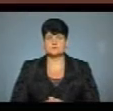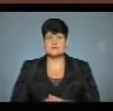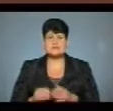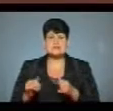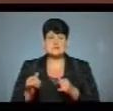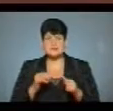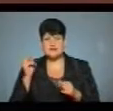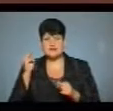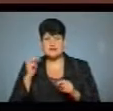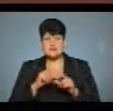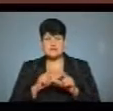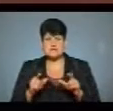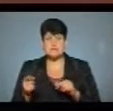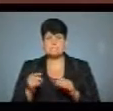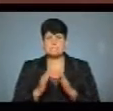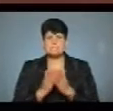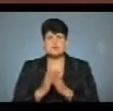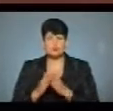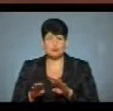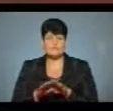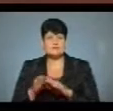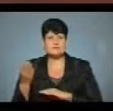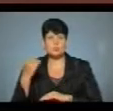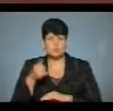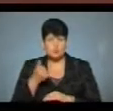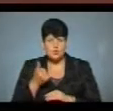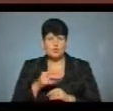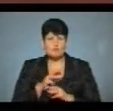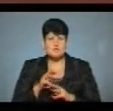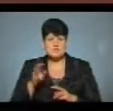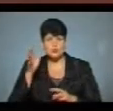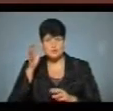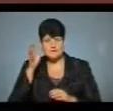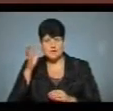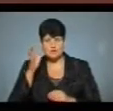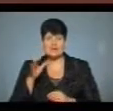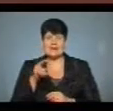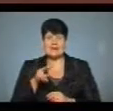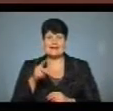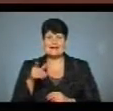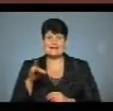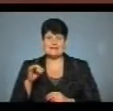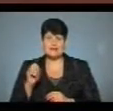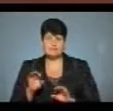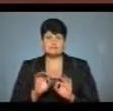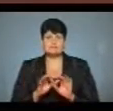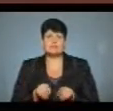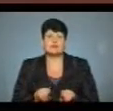Забезпечення навчальних закладів підручниками у порівнянні з минулим роком міністр освіти і науки України Лілія Гриневич прокоментувала